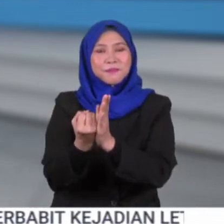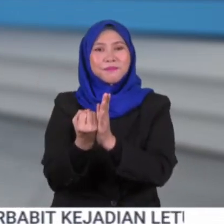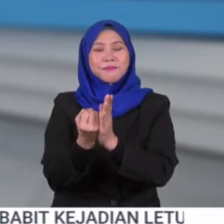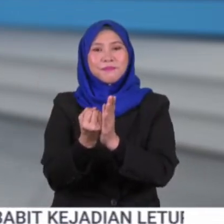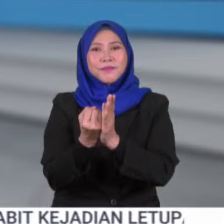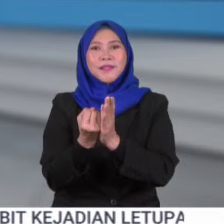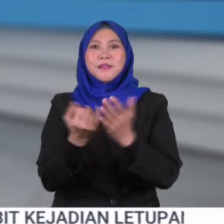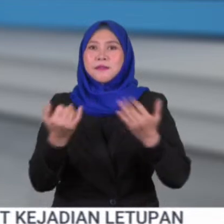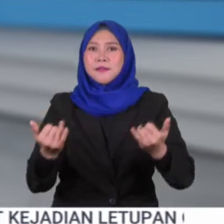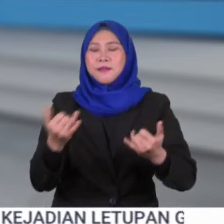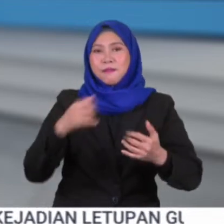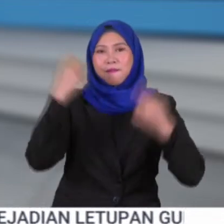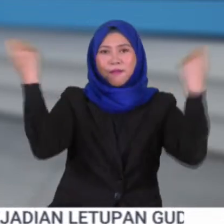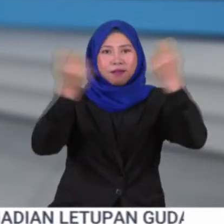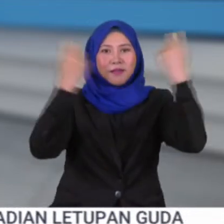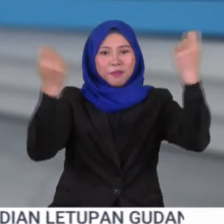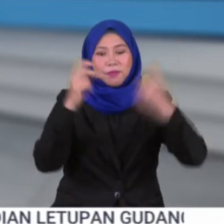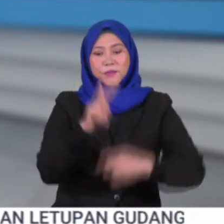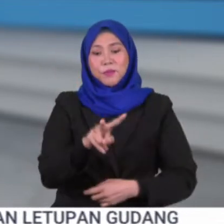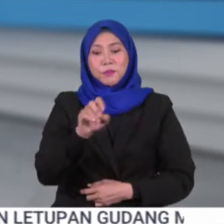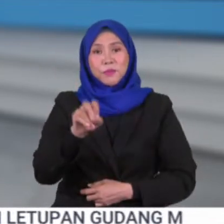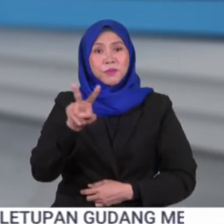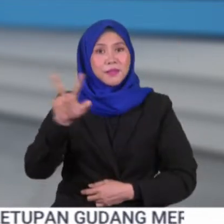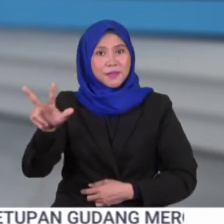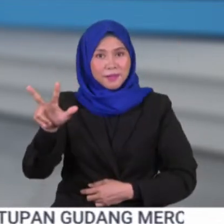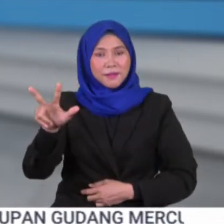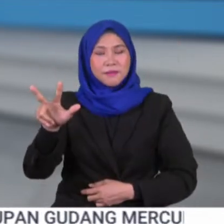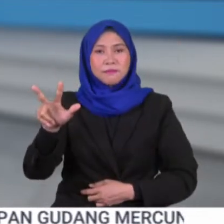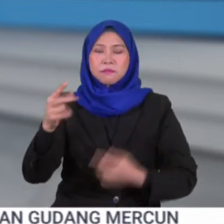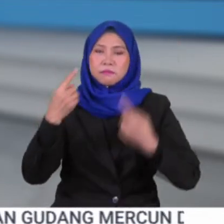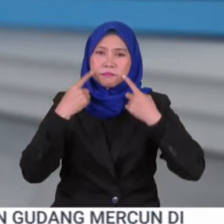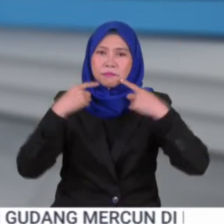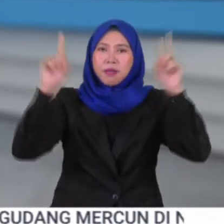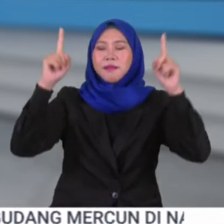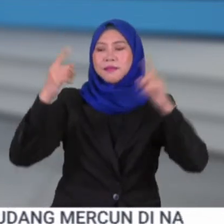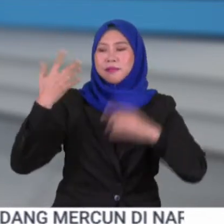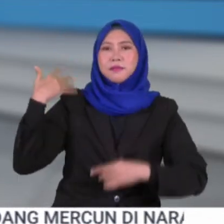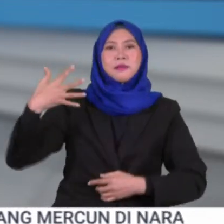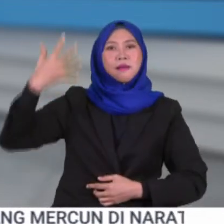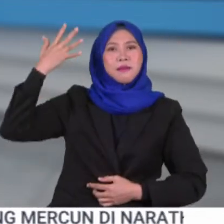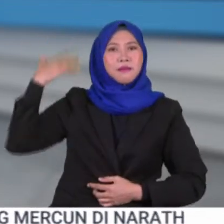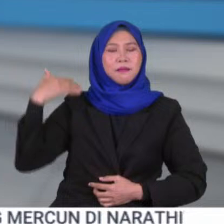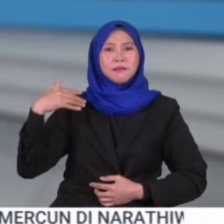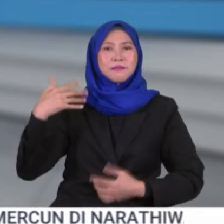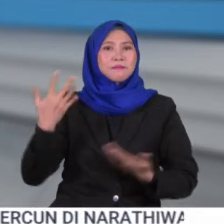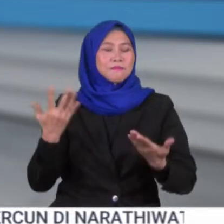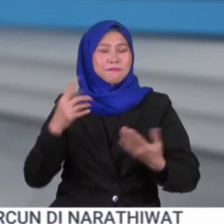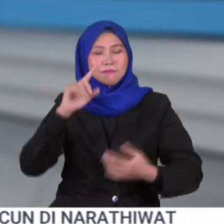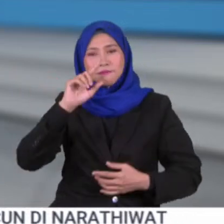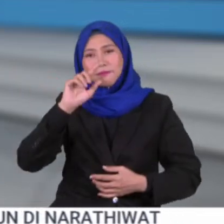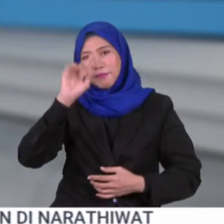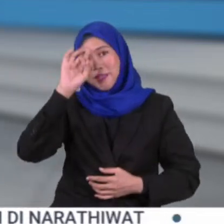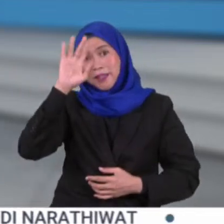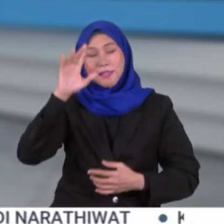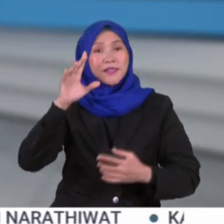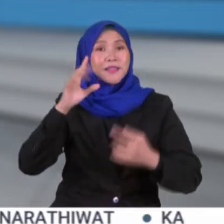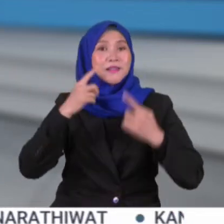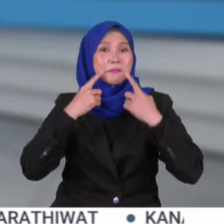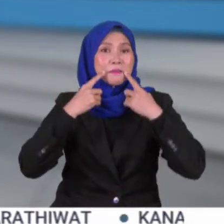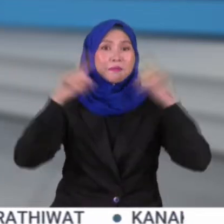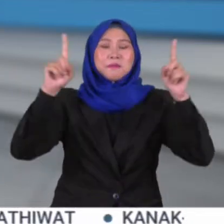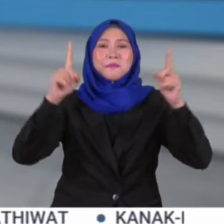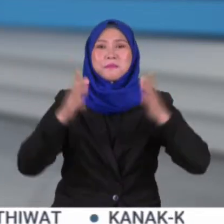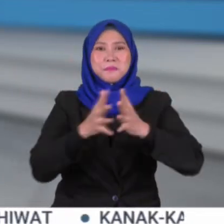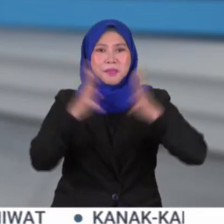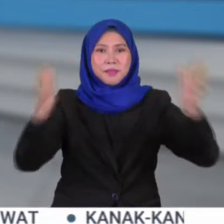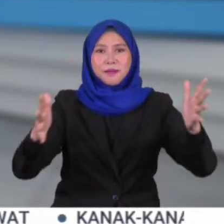Atas Angin Festival 2023, sedialakar sejarah menjadi festival indie terbesar di Malaysia.